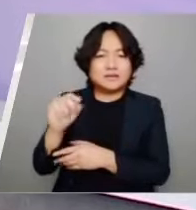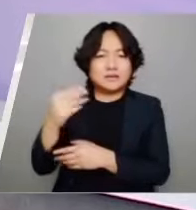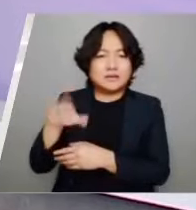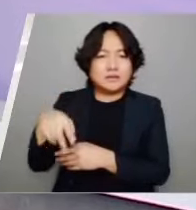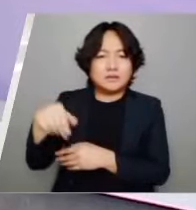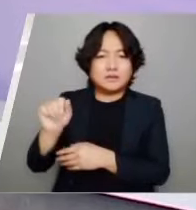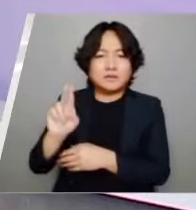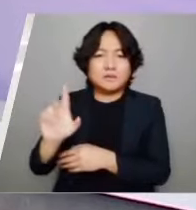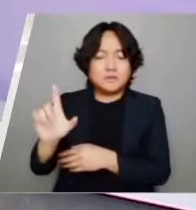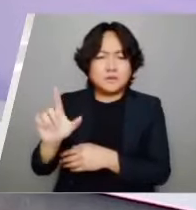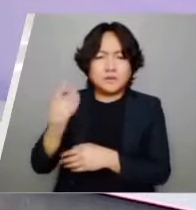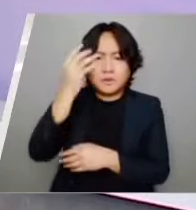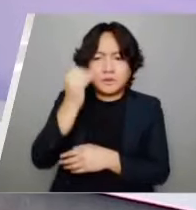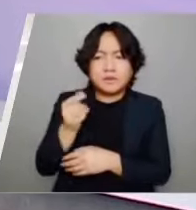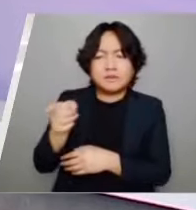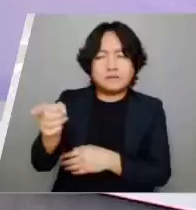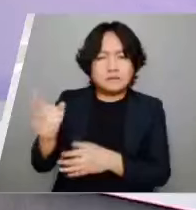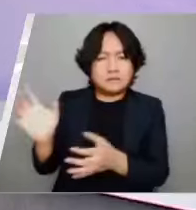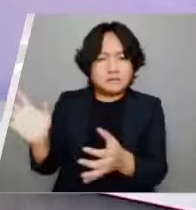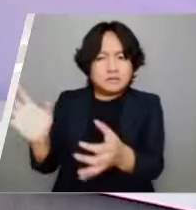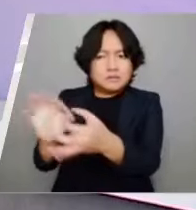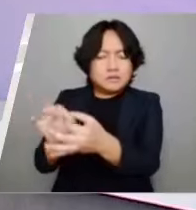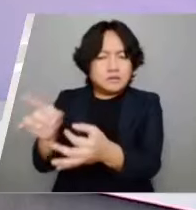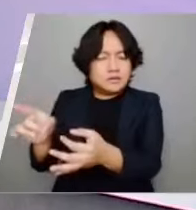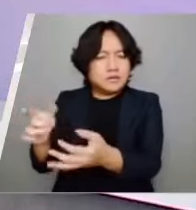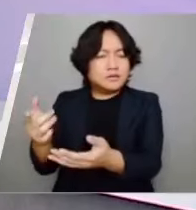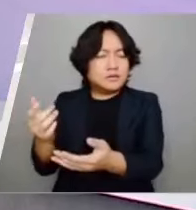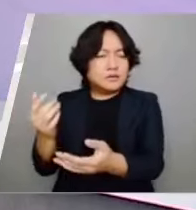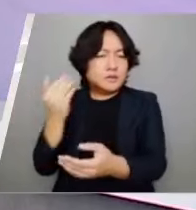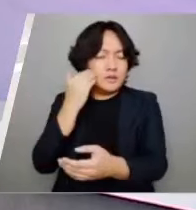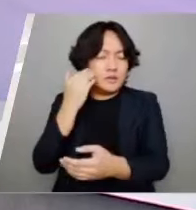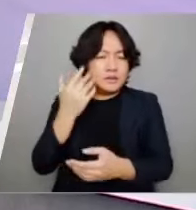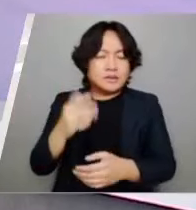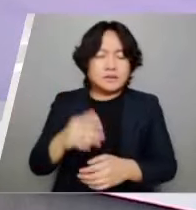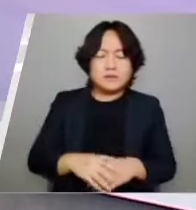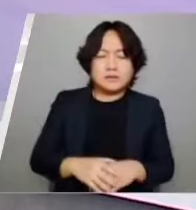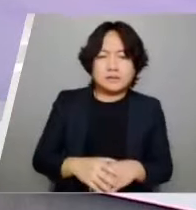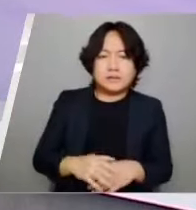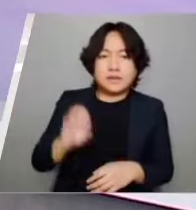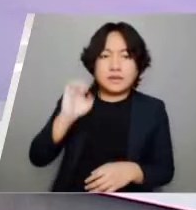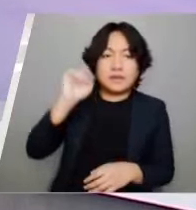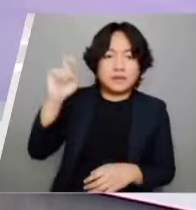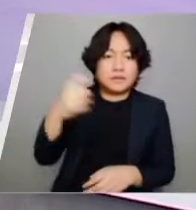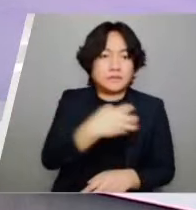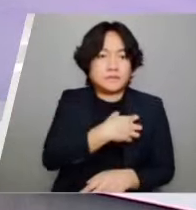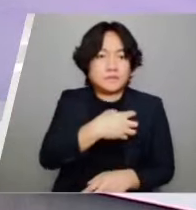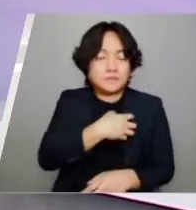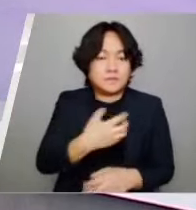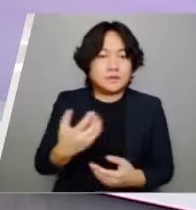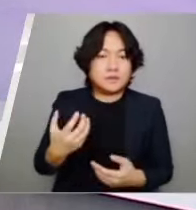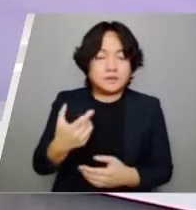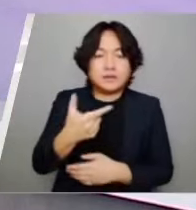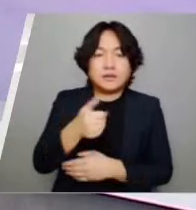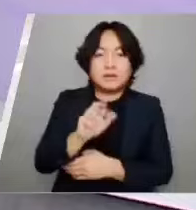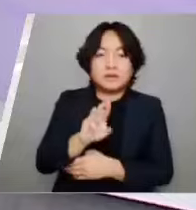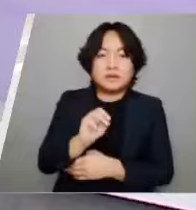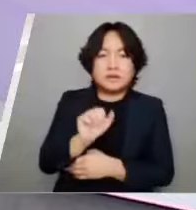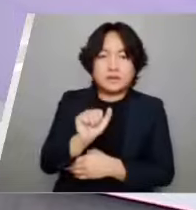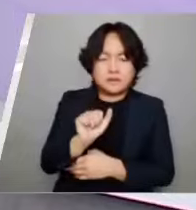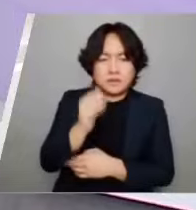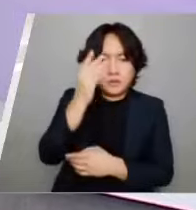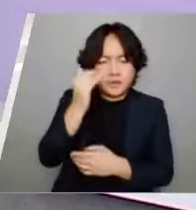pugay retired police pagkakapatay kay tan Batangas Mayor Anton